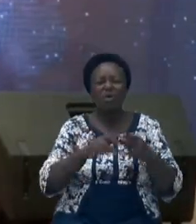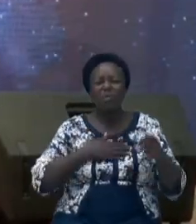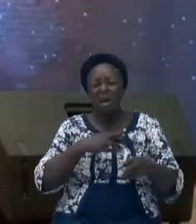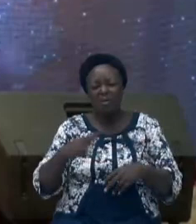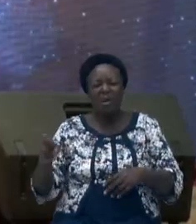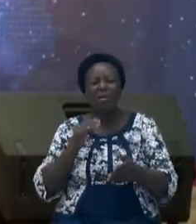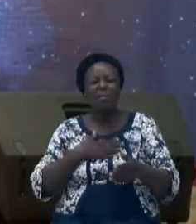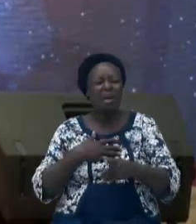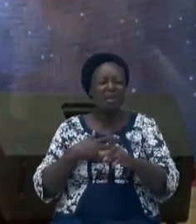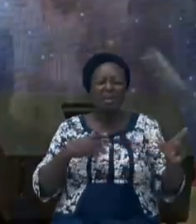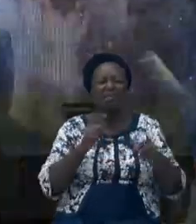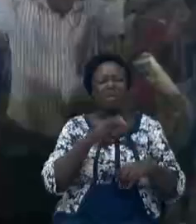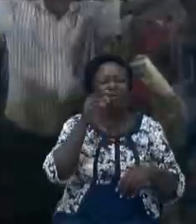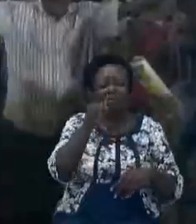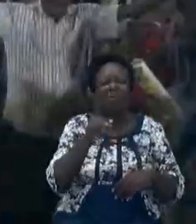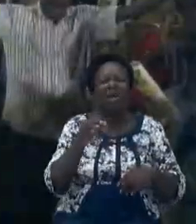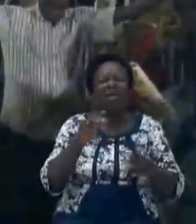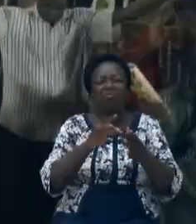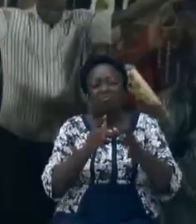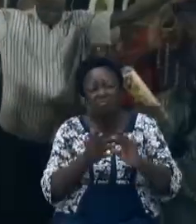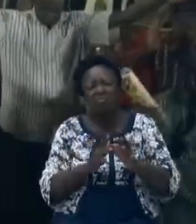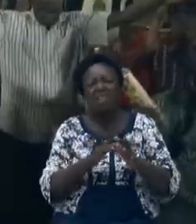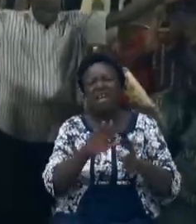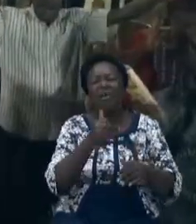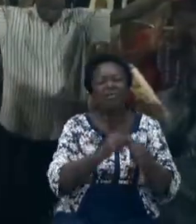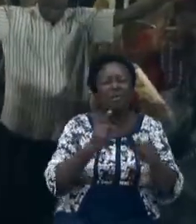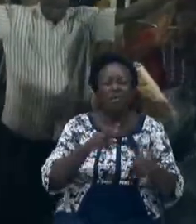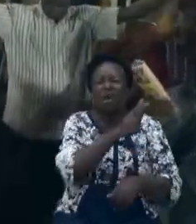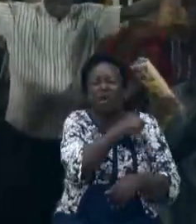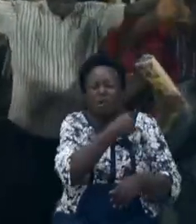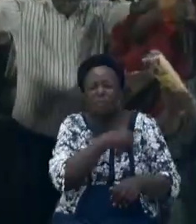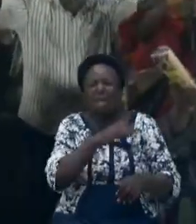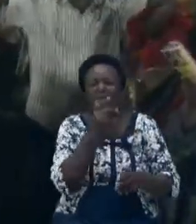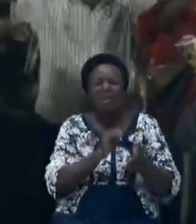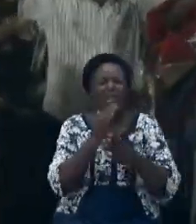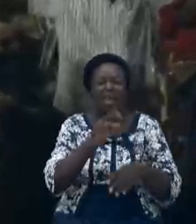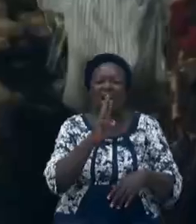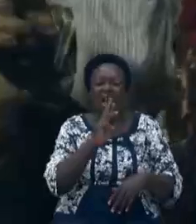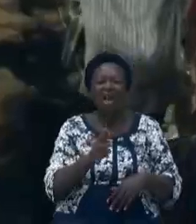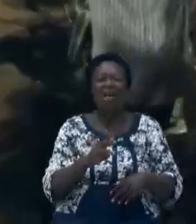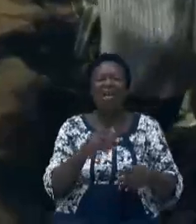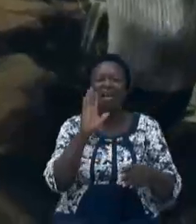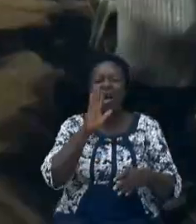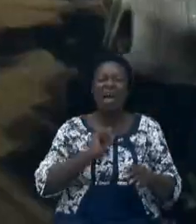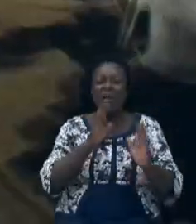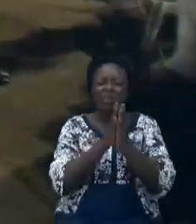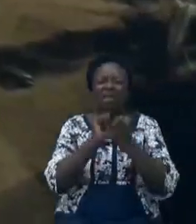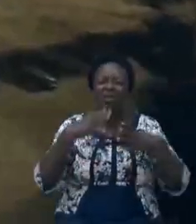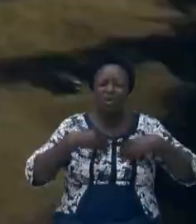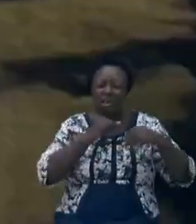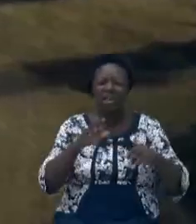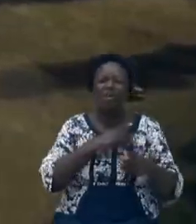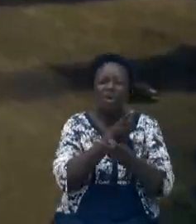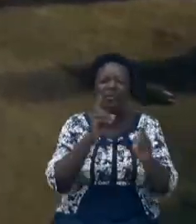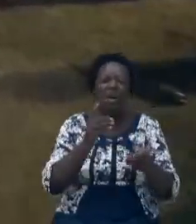exception à ma droite comme à gauche devant derrière en ligne partout les gens m'écoutent à l'hôpital pas tous y